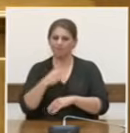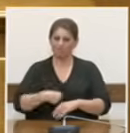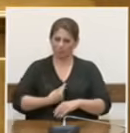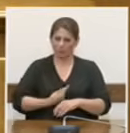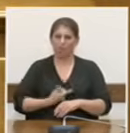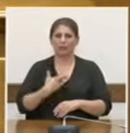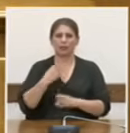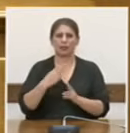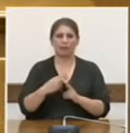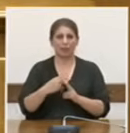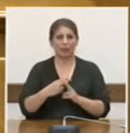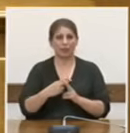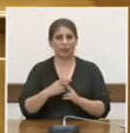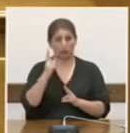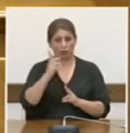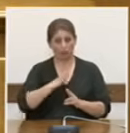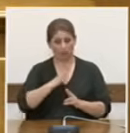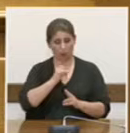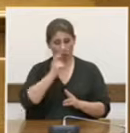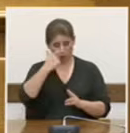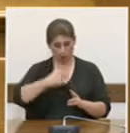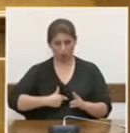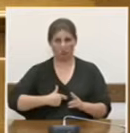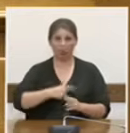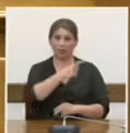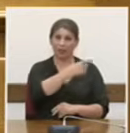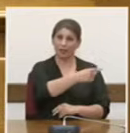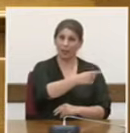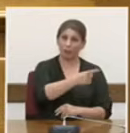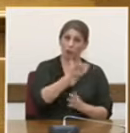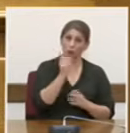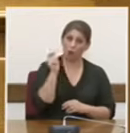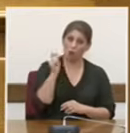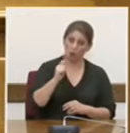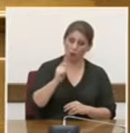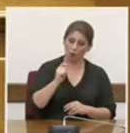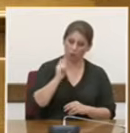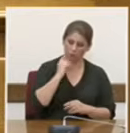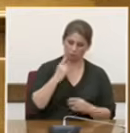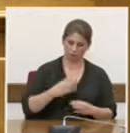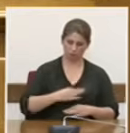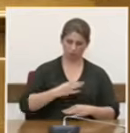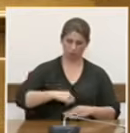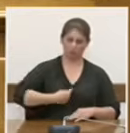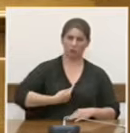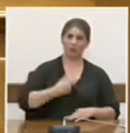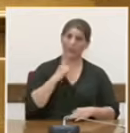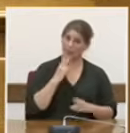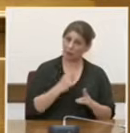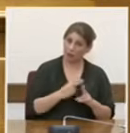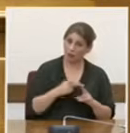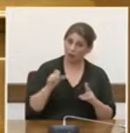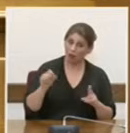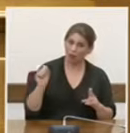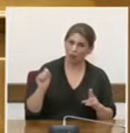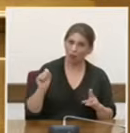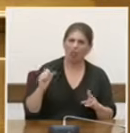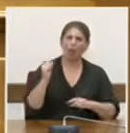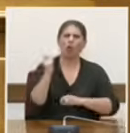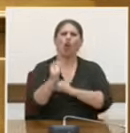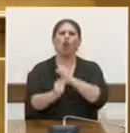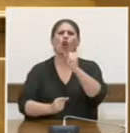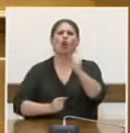εγώ. Δεν ξέρω αν για αυτόν η πολιτική ευθυξία είναι σημαντική. Δεν το έκανε καν. Επί χρόνια